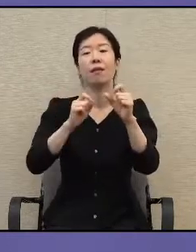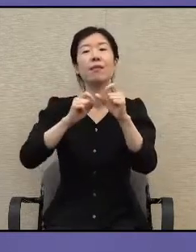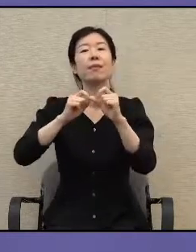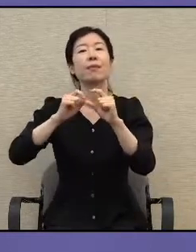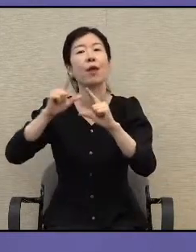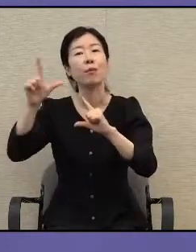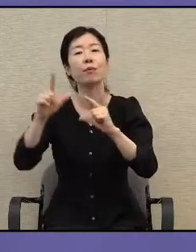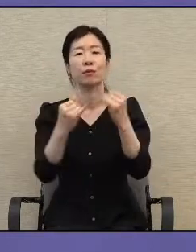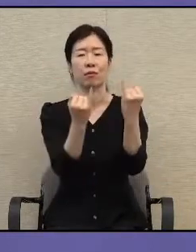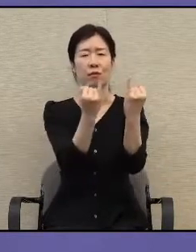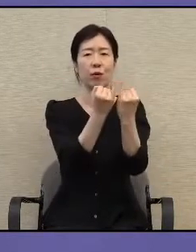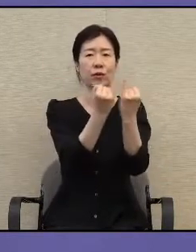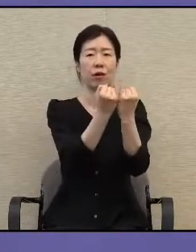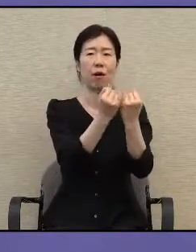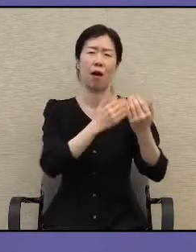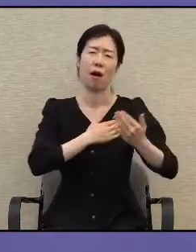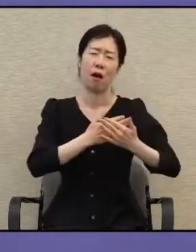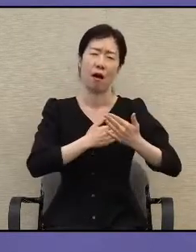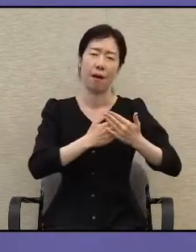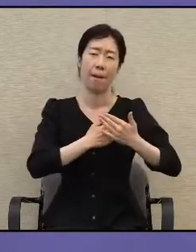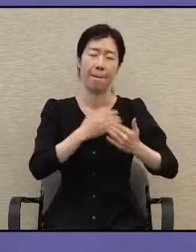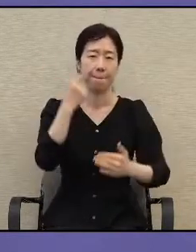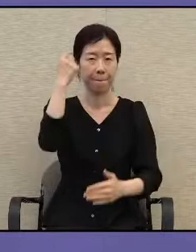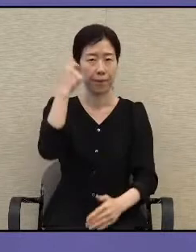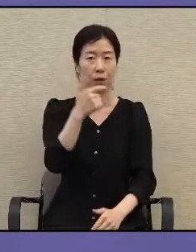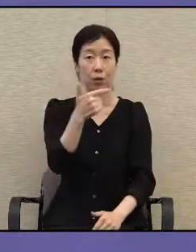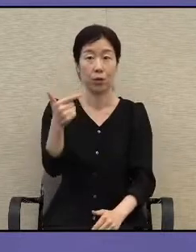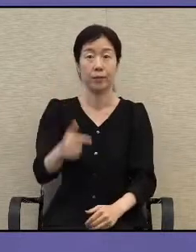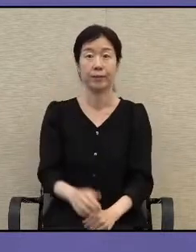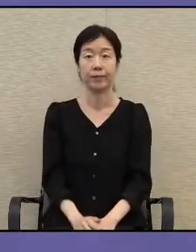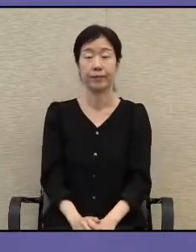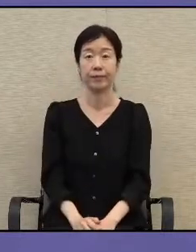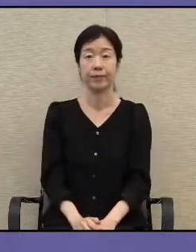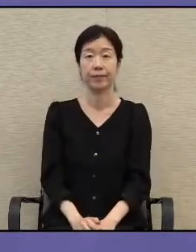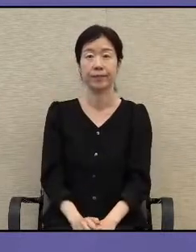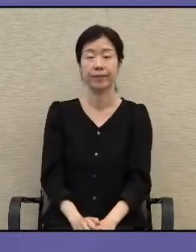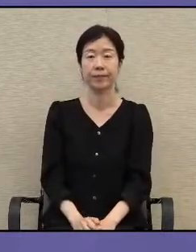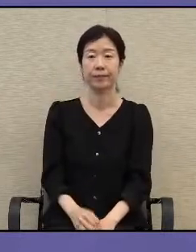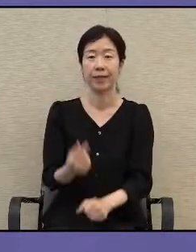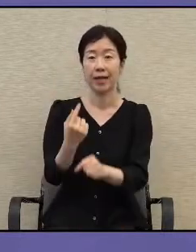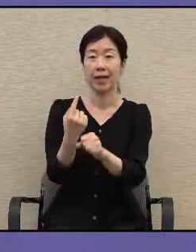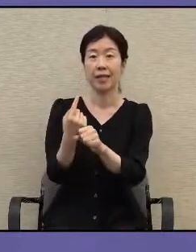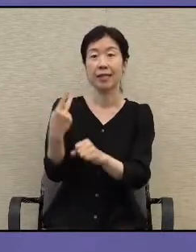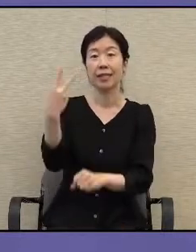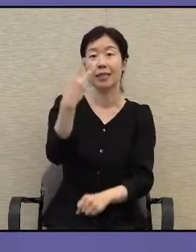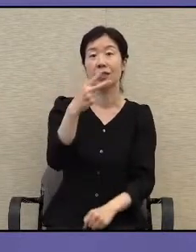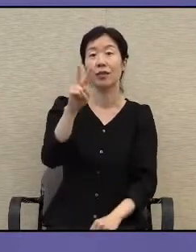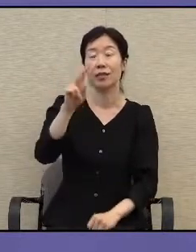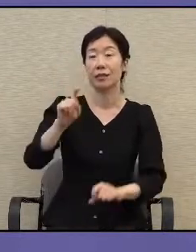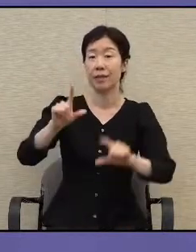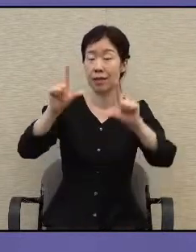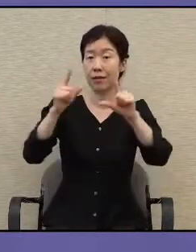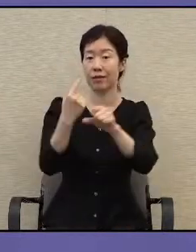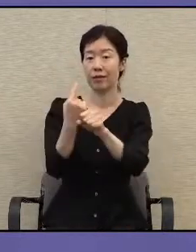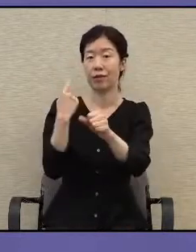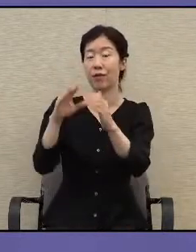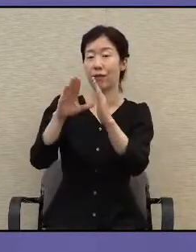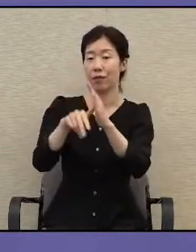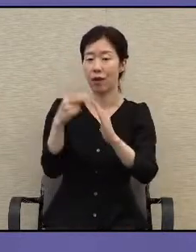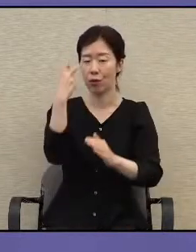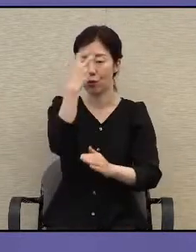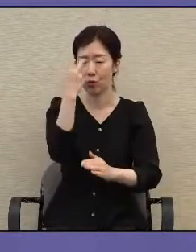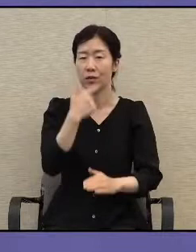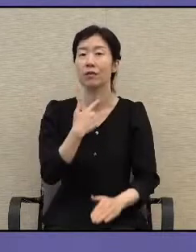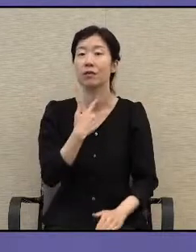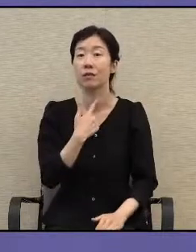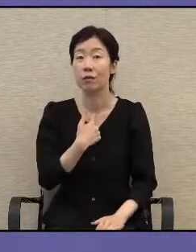불안 수준이 굉장히 높은 것을 볼 수가 있습니다. 저희가 2021년 6월에 또 청소년들을 대상으로 전국 실태조사를 한번